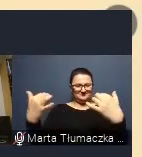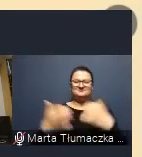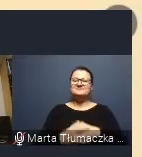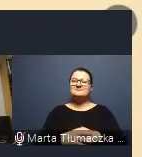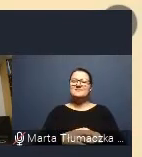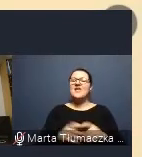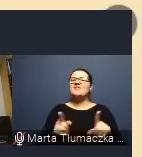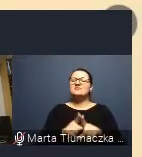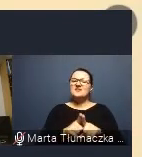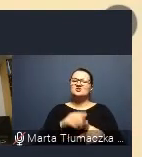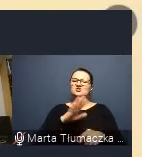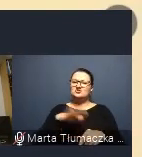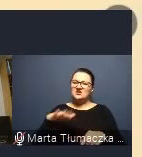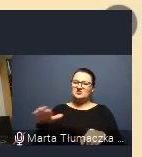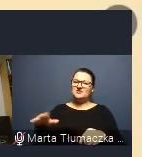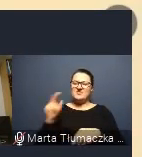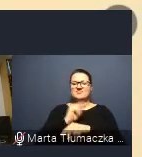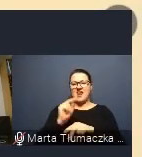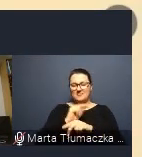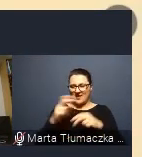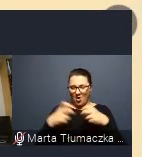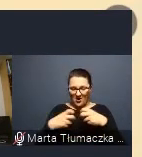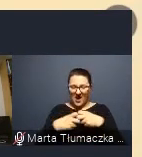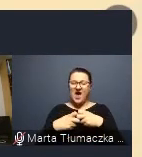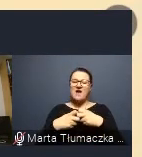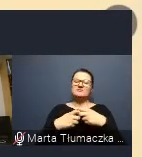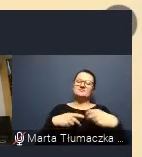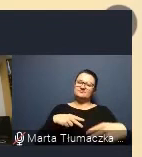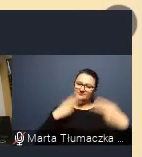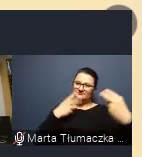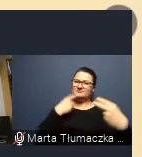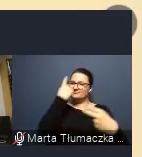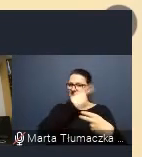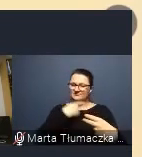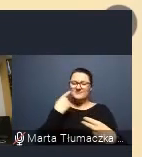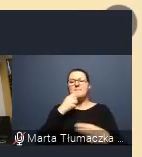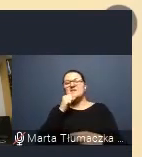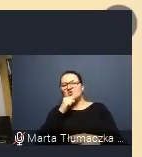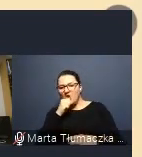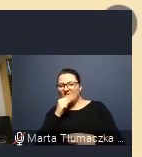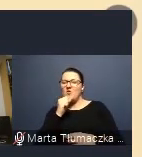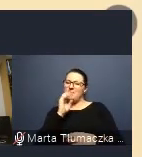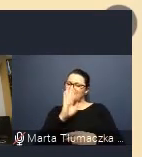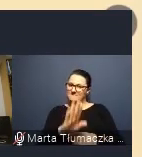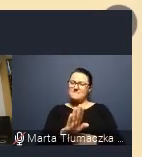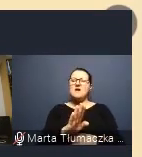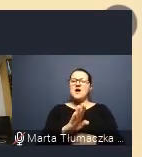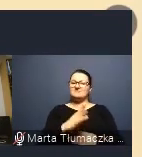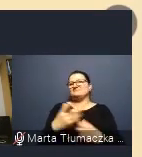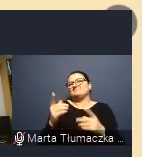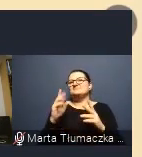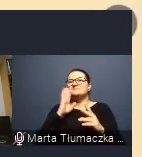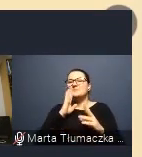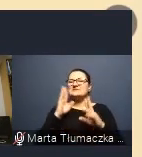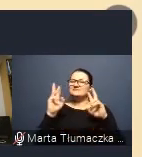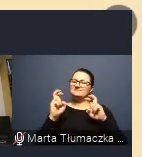tej terapii online, takiej z włączoną kamerą, z mikrofonem, zapraszaliśmy do siebie do domu.